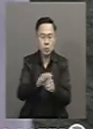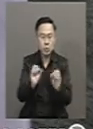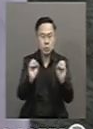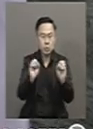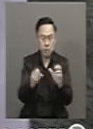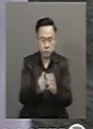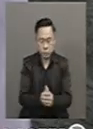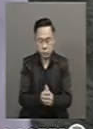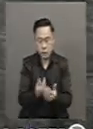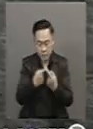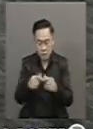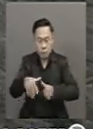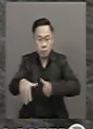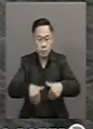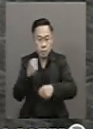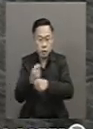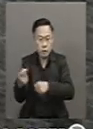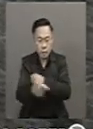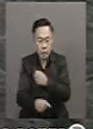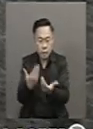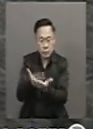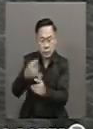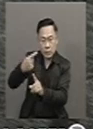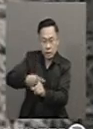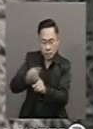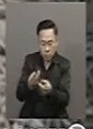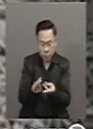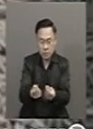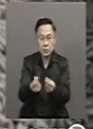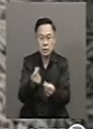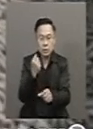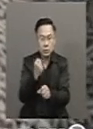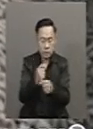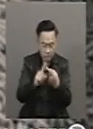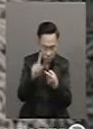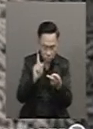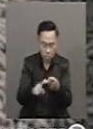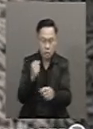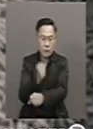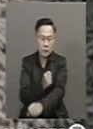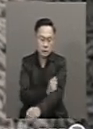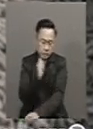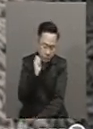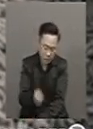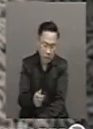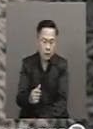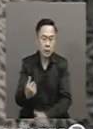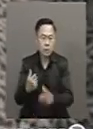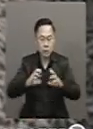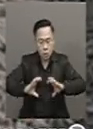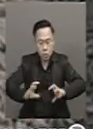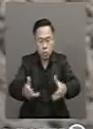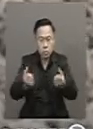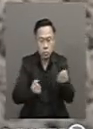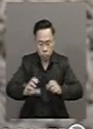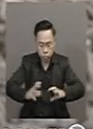าไม่มีที่นาเป็นของตนเองก็ต้องจ่ายทั้งค่าเช่านาพอได้ผลผลิตมาก็ต้องจ่ายค่าจ้างขนข้าวค่าเกี่ยวข้าว